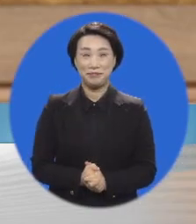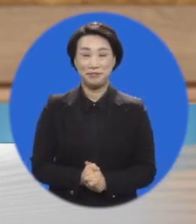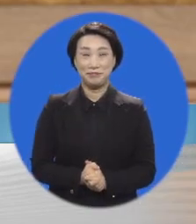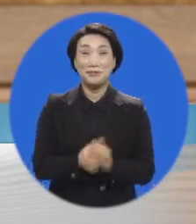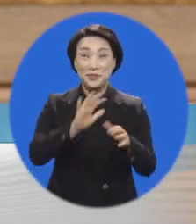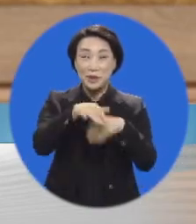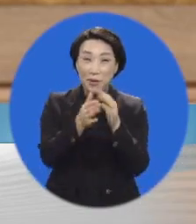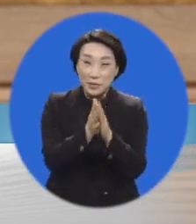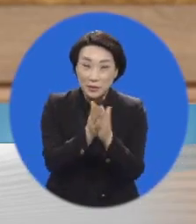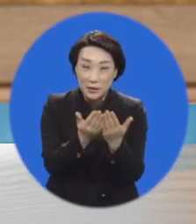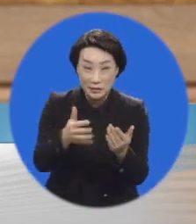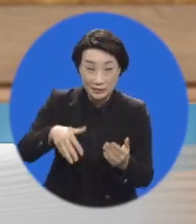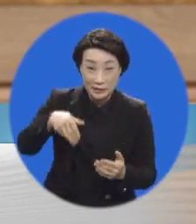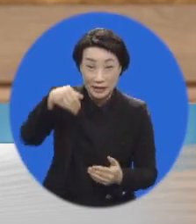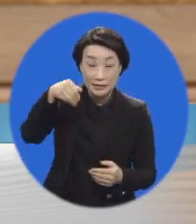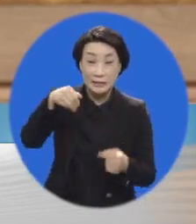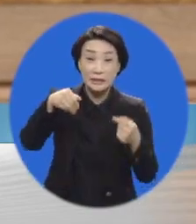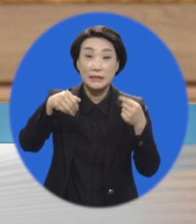창세기